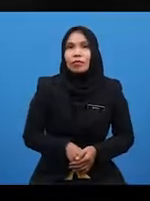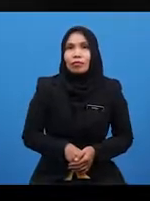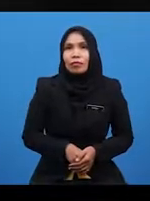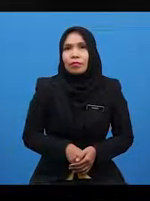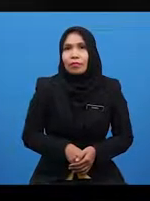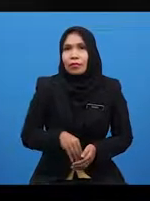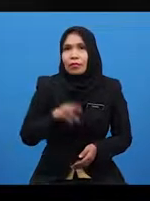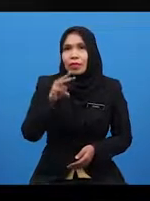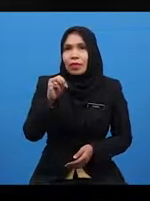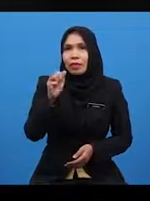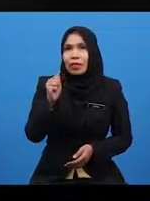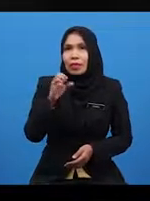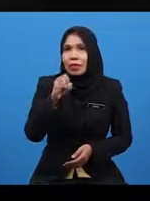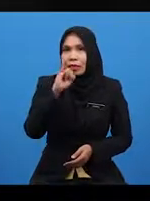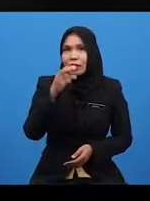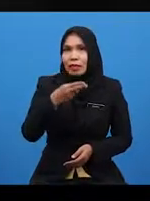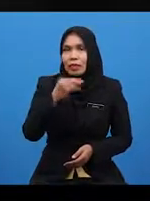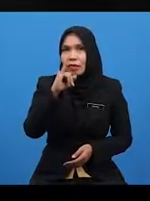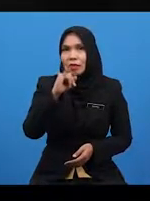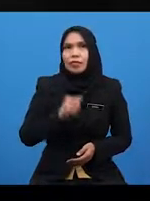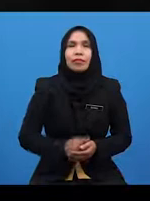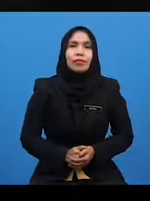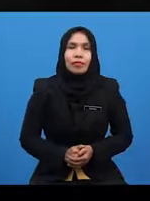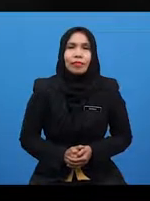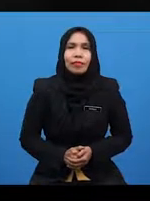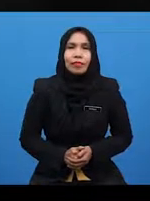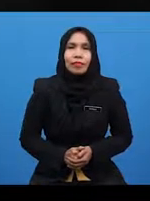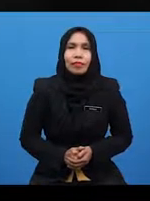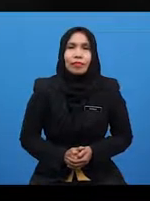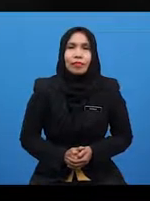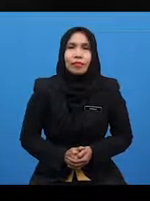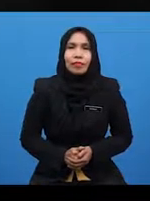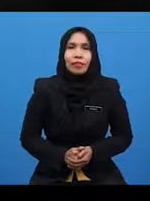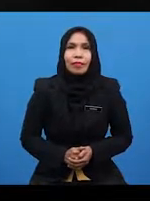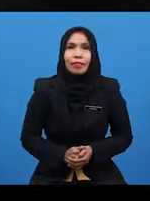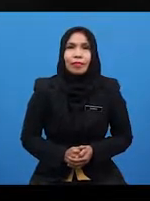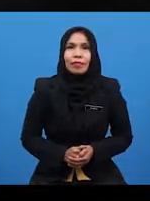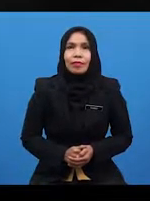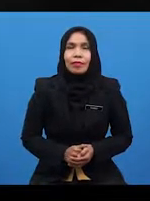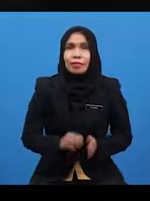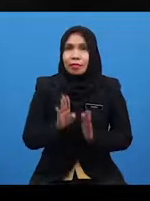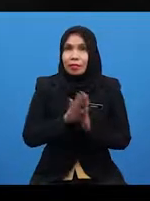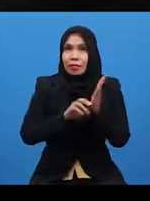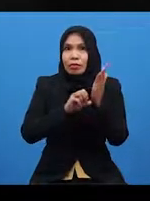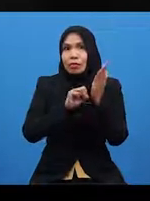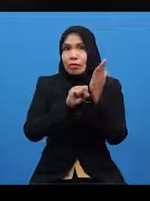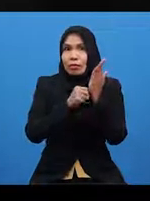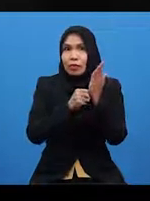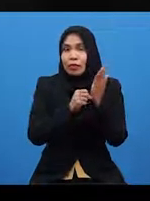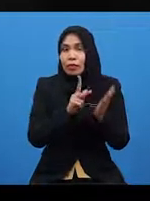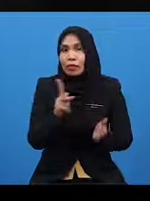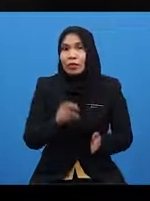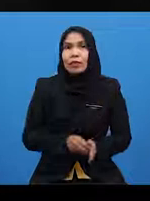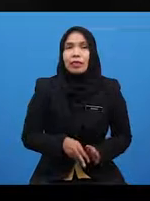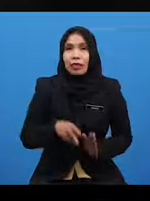arca dipercayai telah wujud kira-kira 4500 tahun yang lalu berasaskan penemuan patung kecil Cycladic